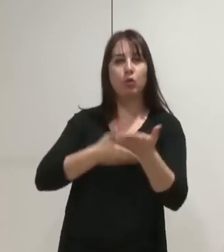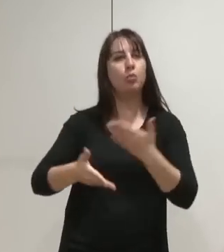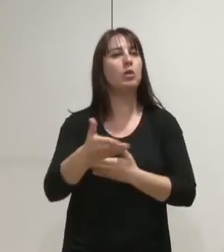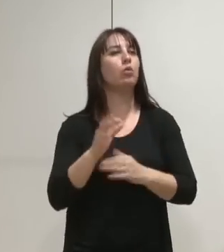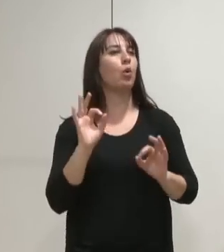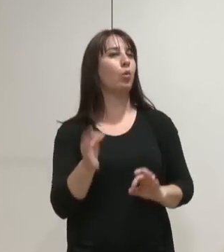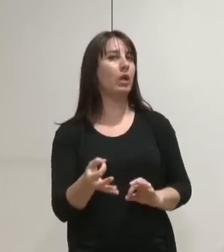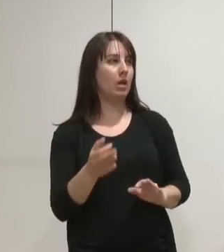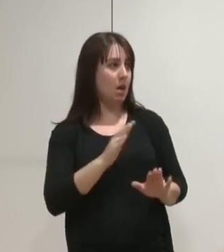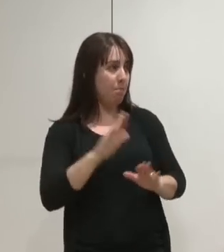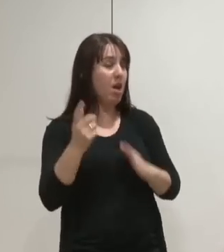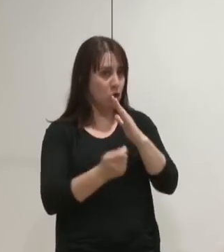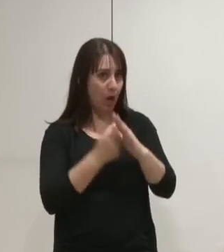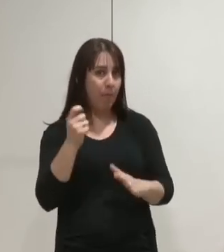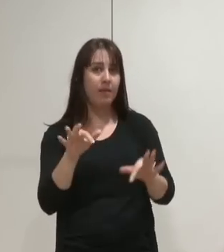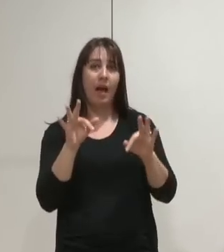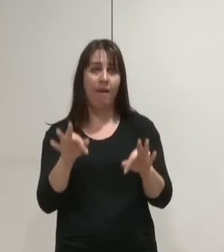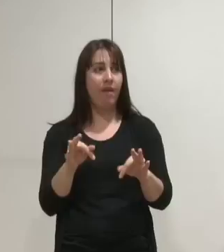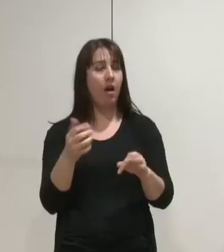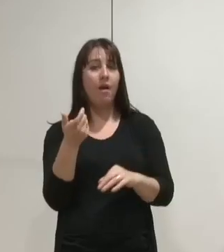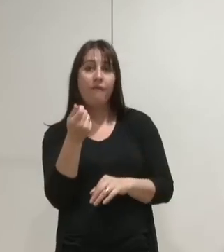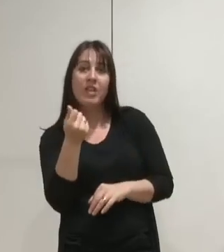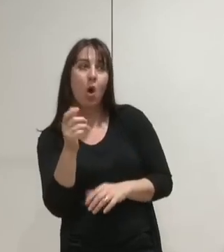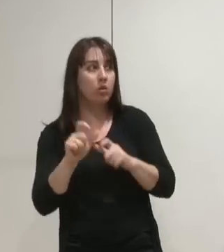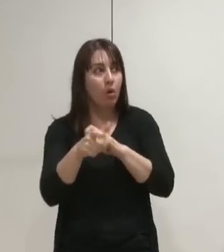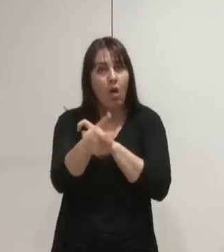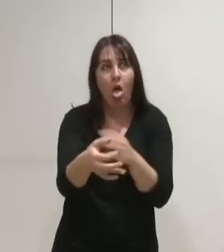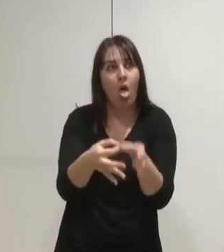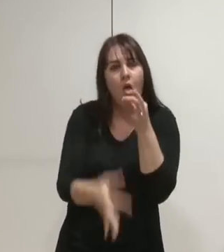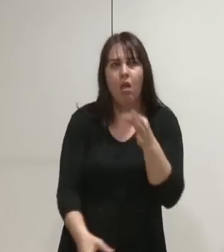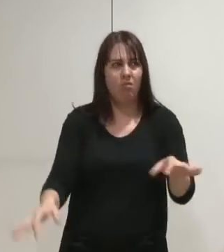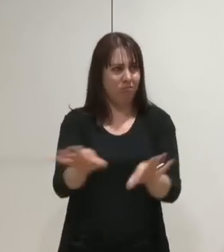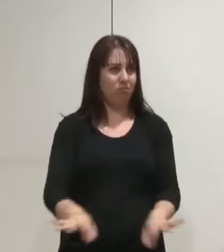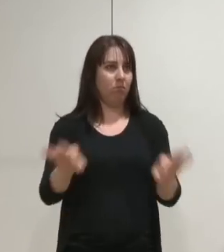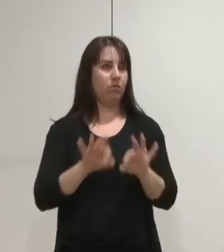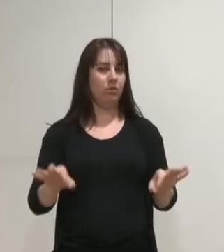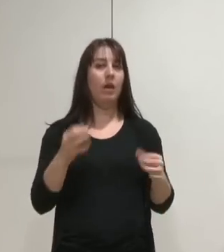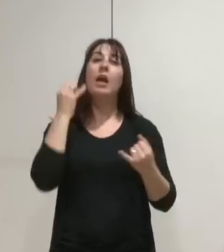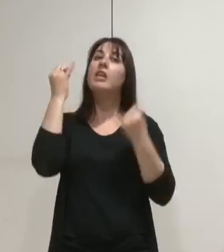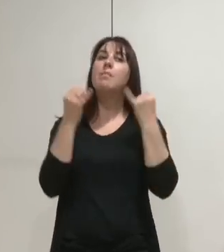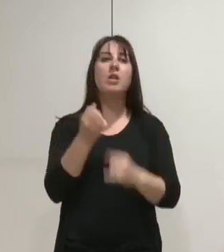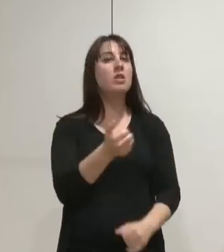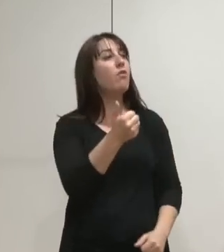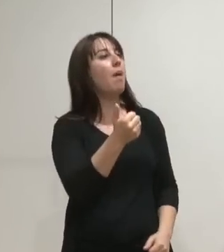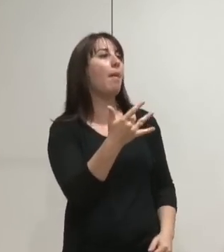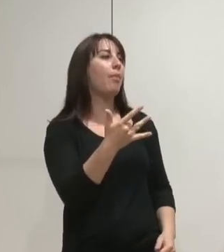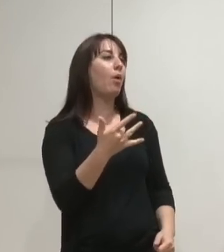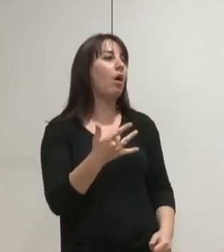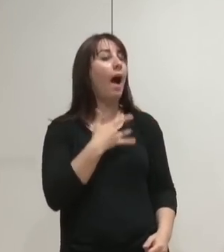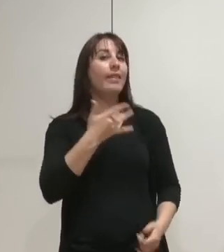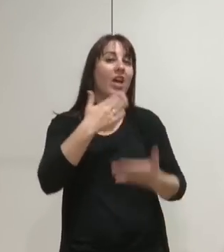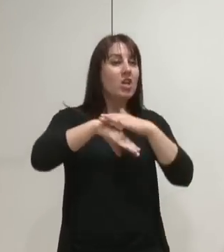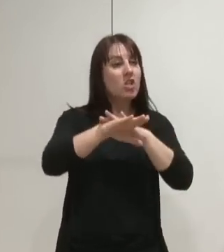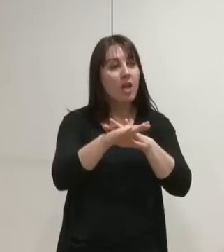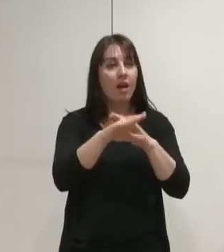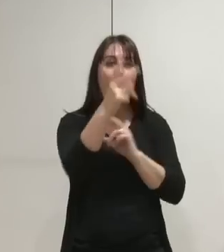encore une fois aucune incidence financière pour la ville de Grenoble vous auriez pu dire si vous étiez un peu intéressé par ce qui se passe dans le palais des